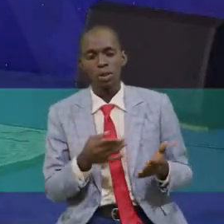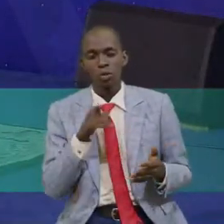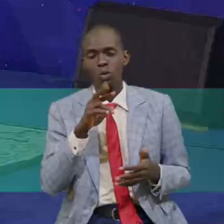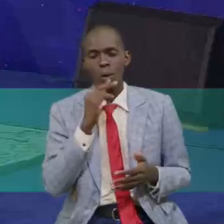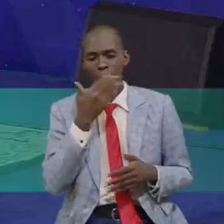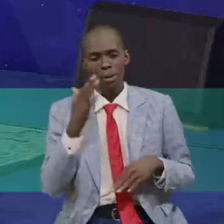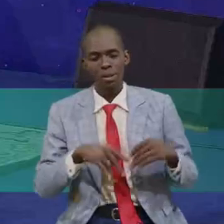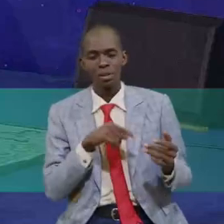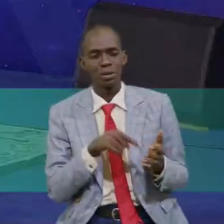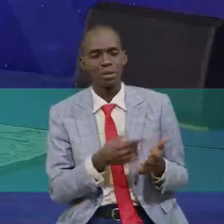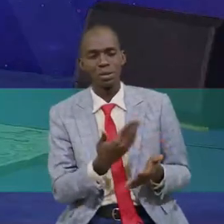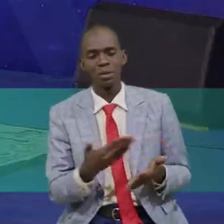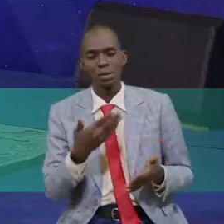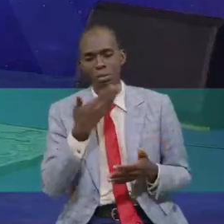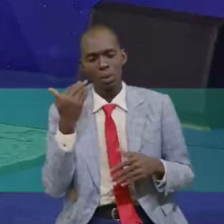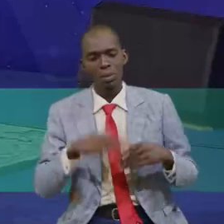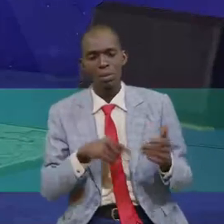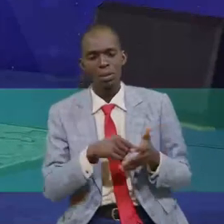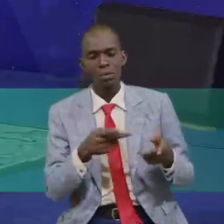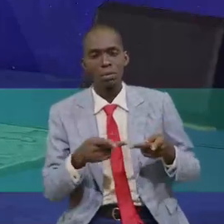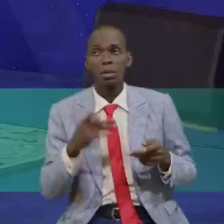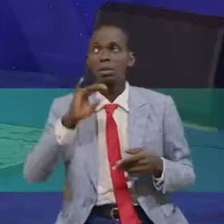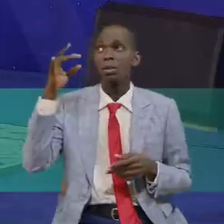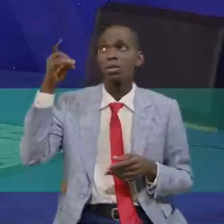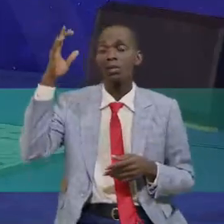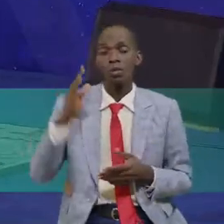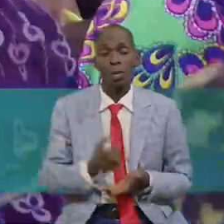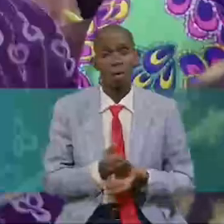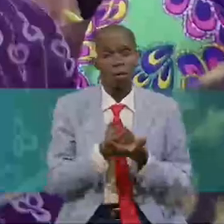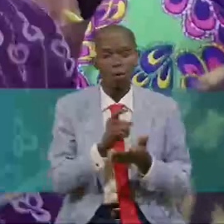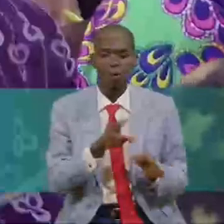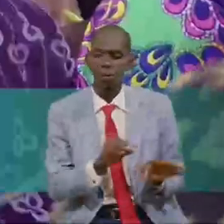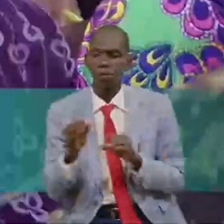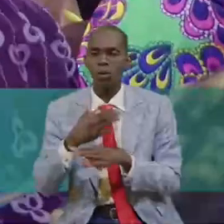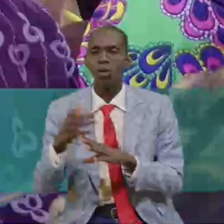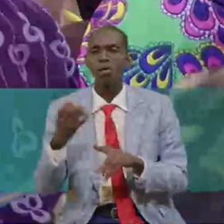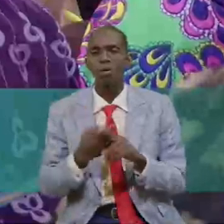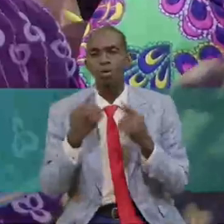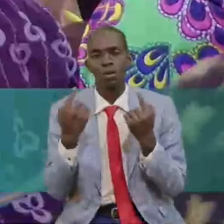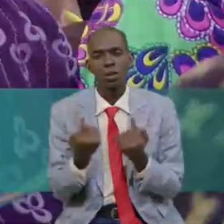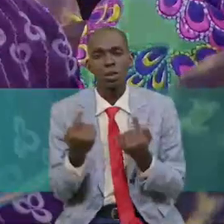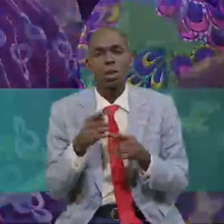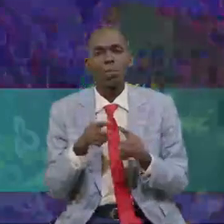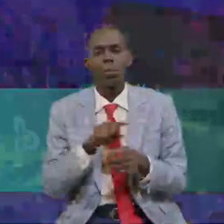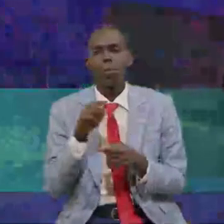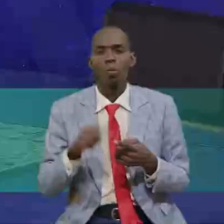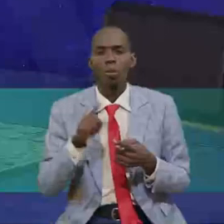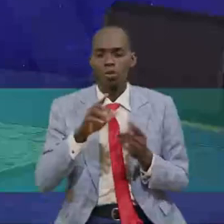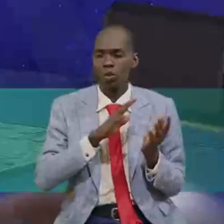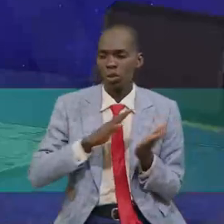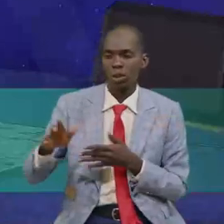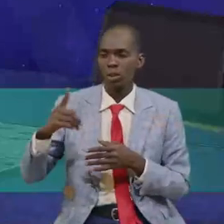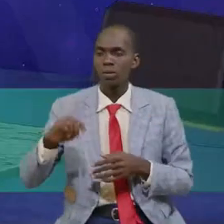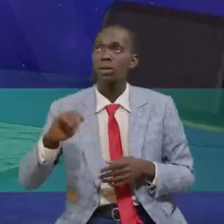es plus élevé que ça. Et la grâce vient, et tu vas quitter l'iniquité. Mais, quand tu abandonnes la grâce de